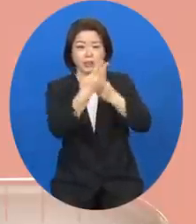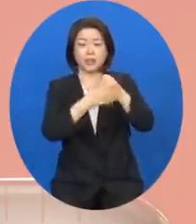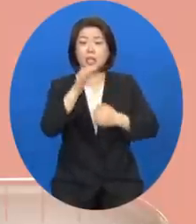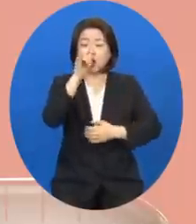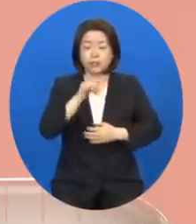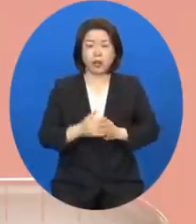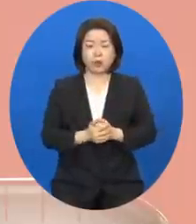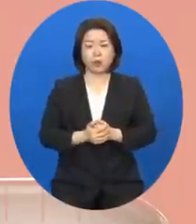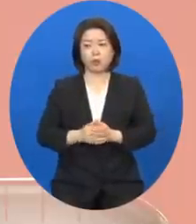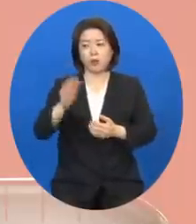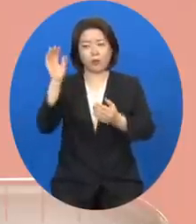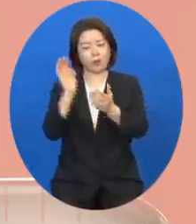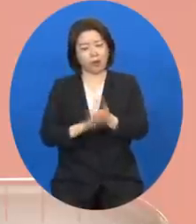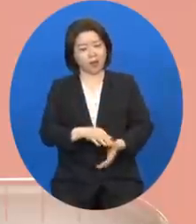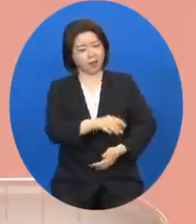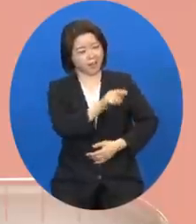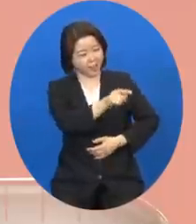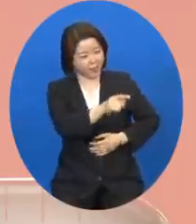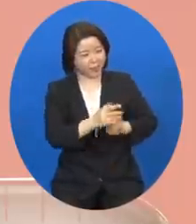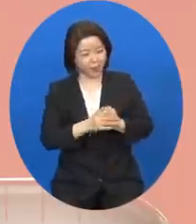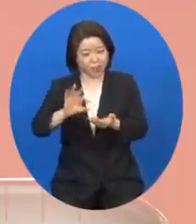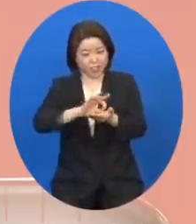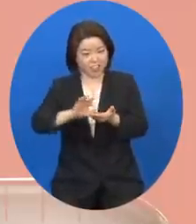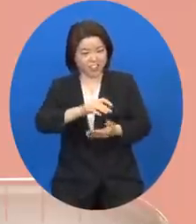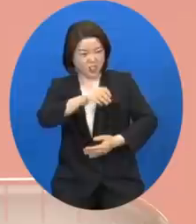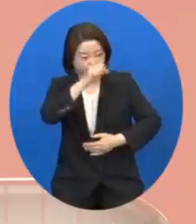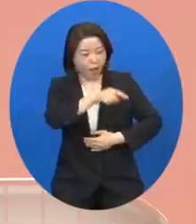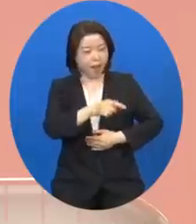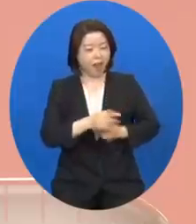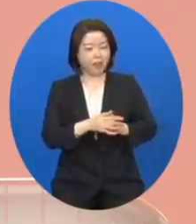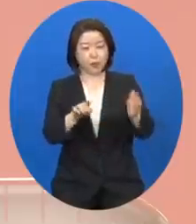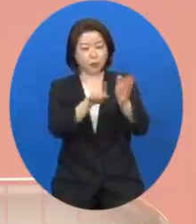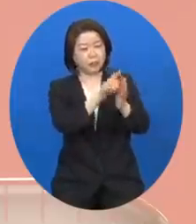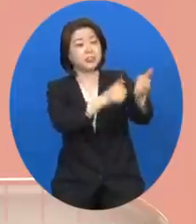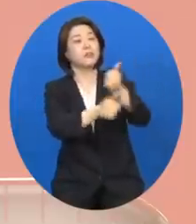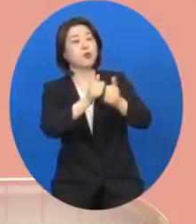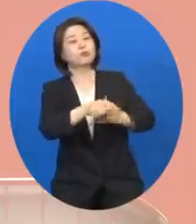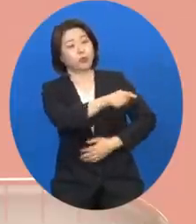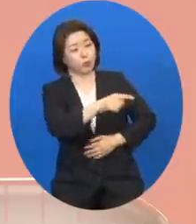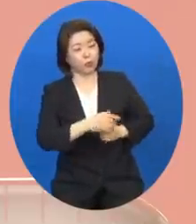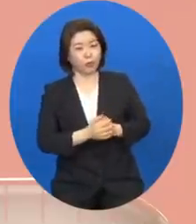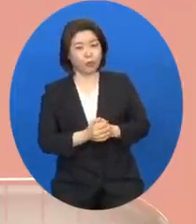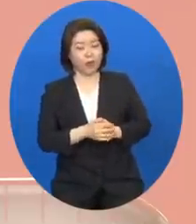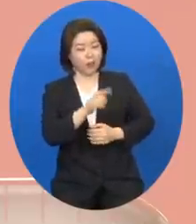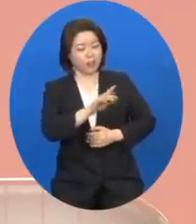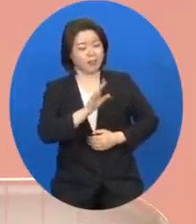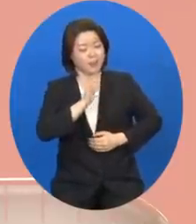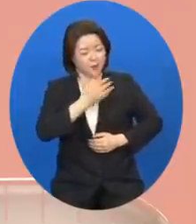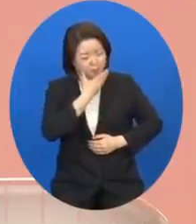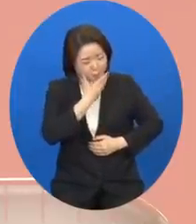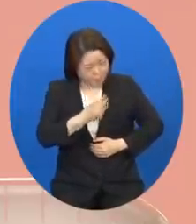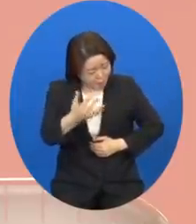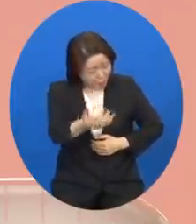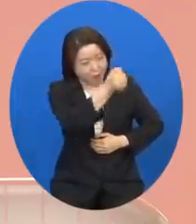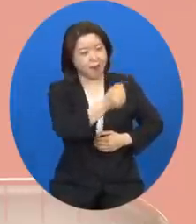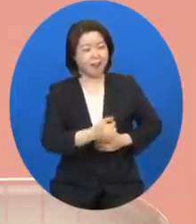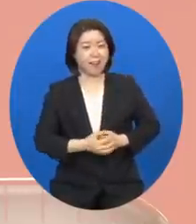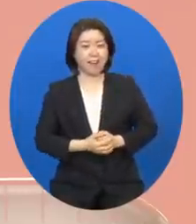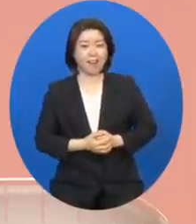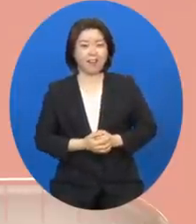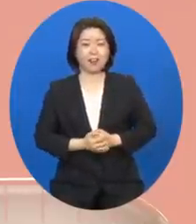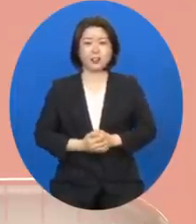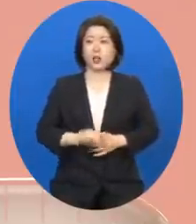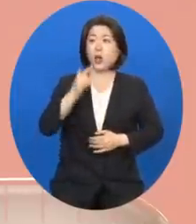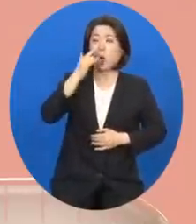넌 수지 맞았어. 너 믿음의 후손이야. 너 정말 복받았어.